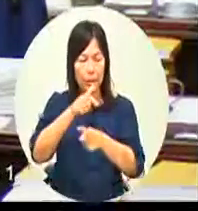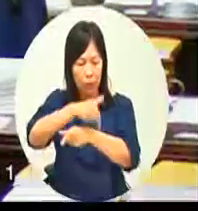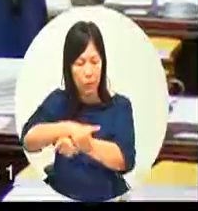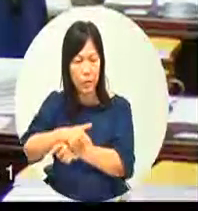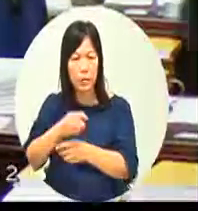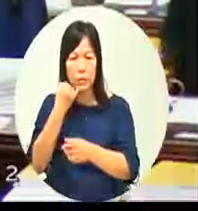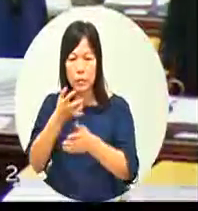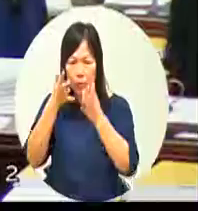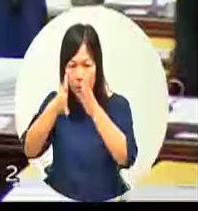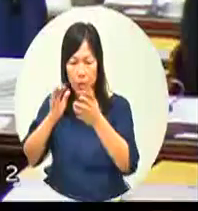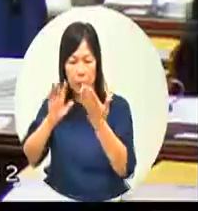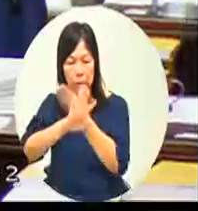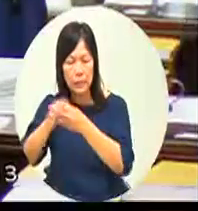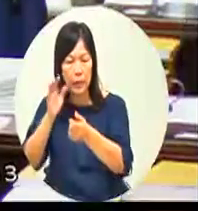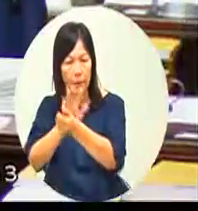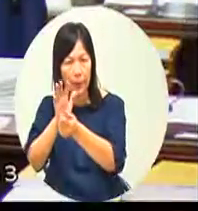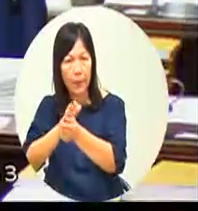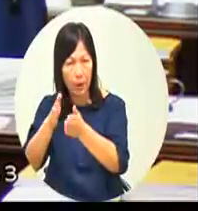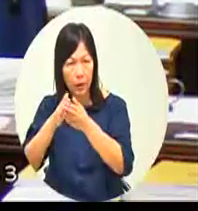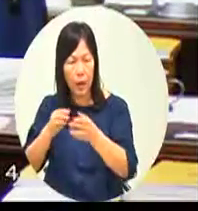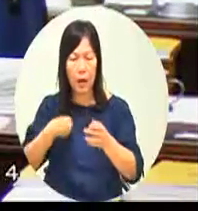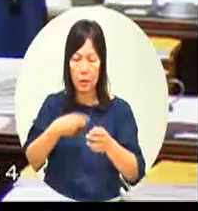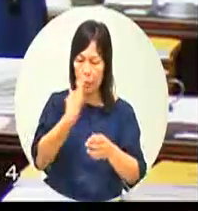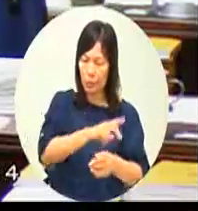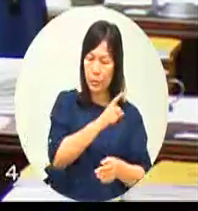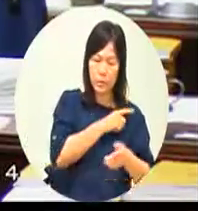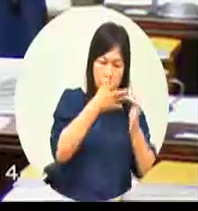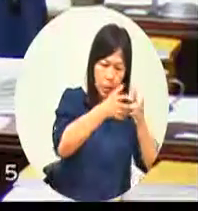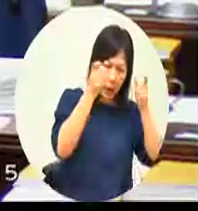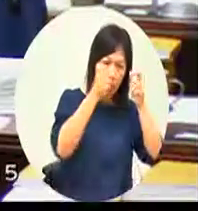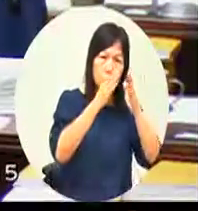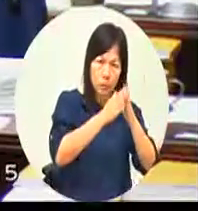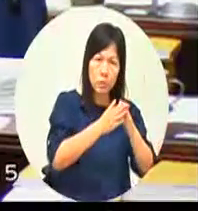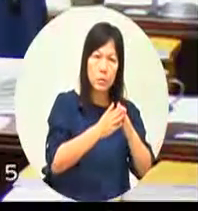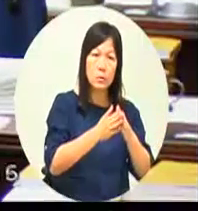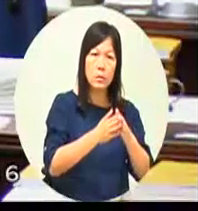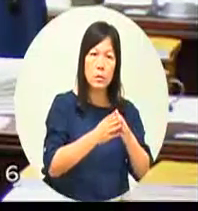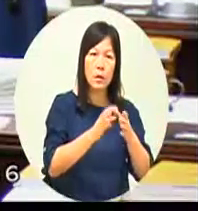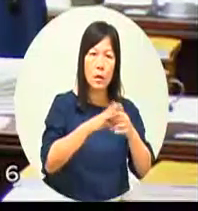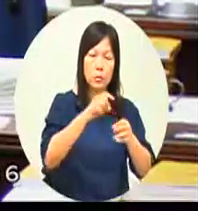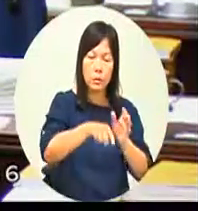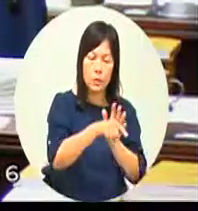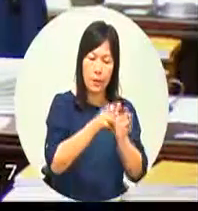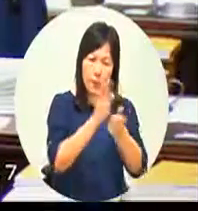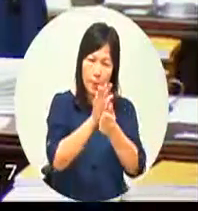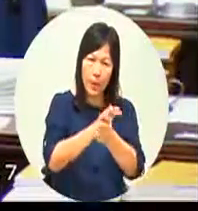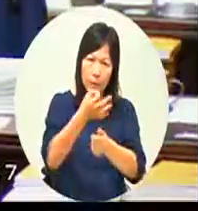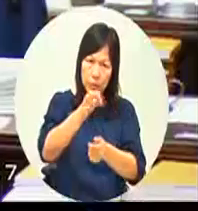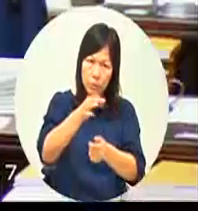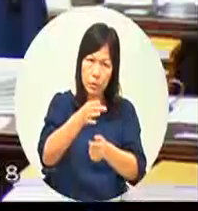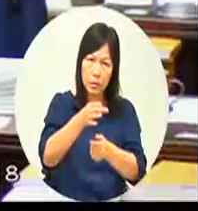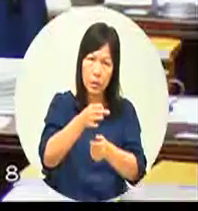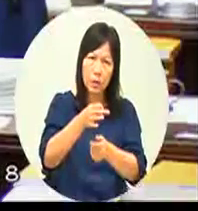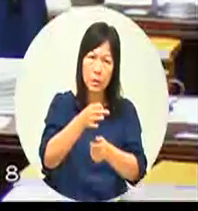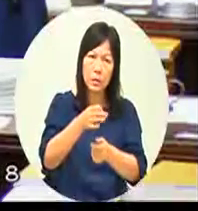市跟自己本县市的。那你现在把这个待处理的费用变成是